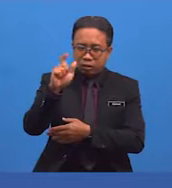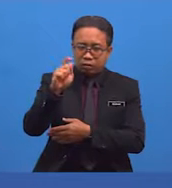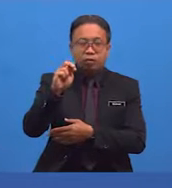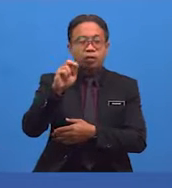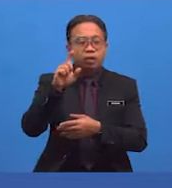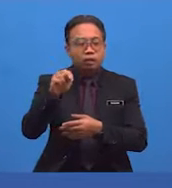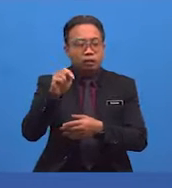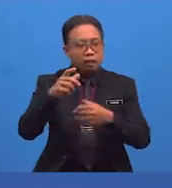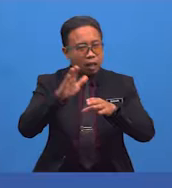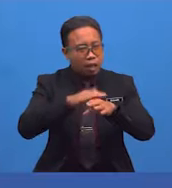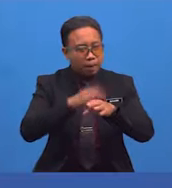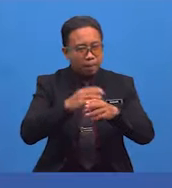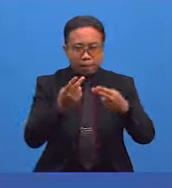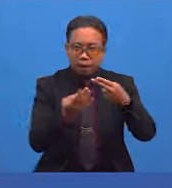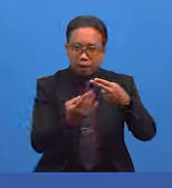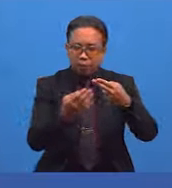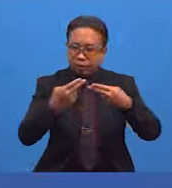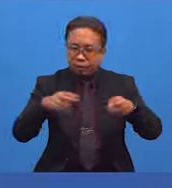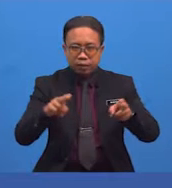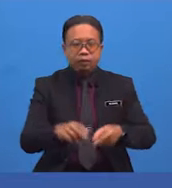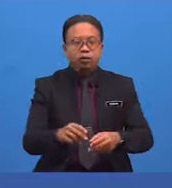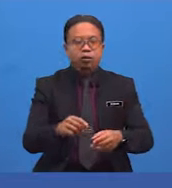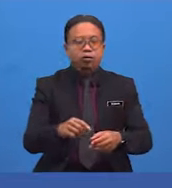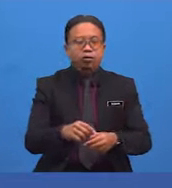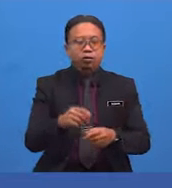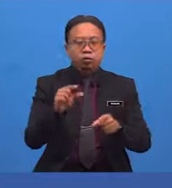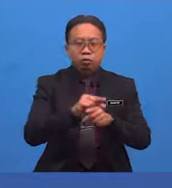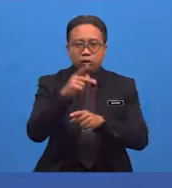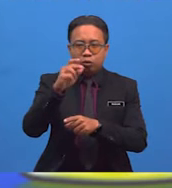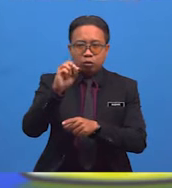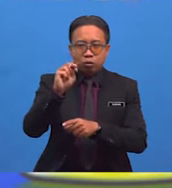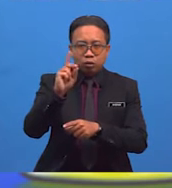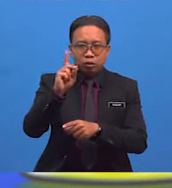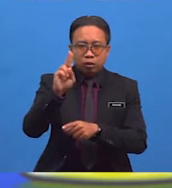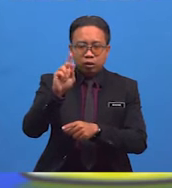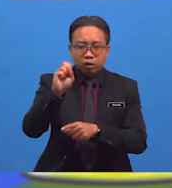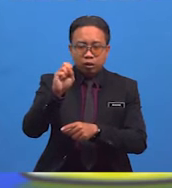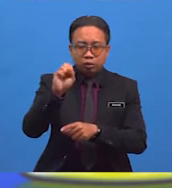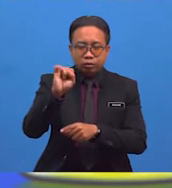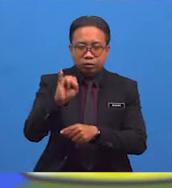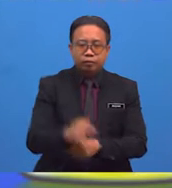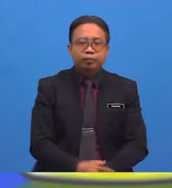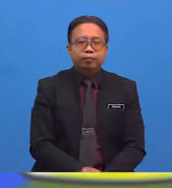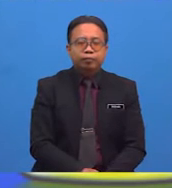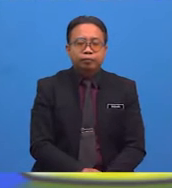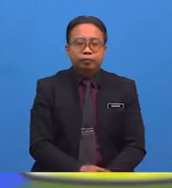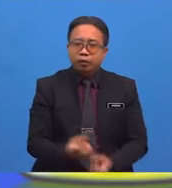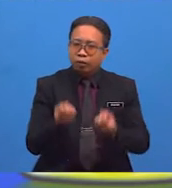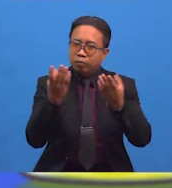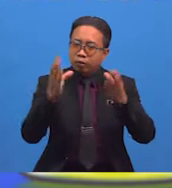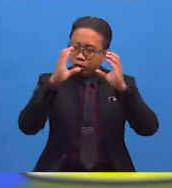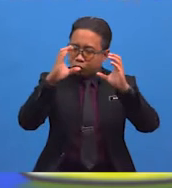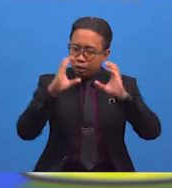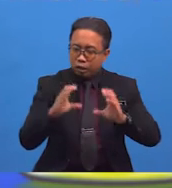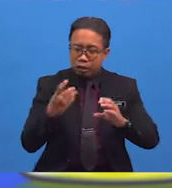ke persekitaran melalui konduksi. murid-murid nampak sekarang banyak